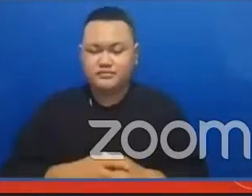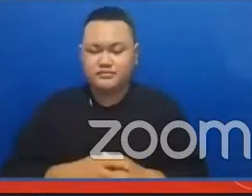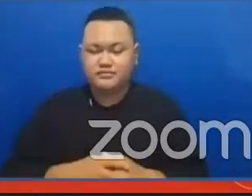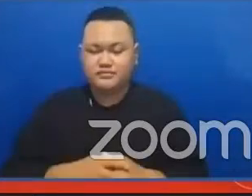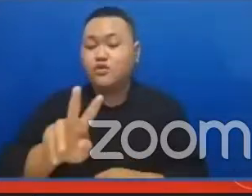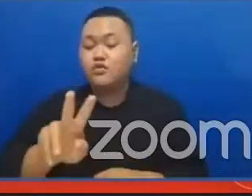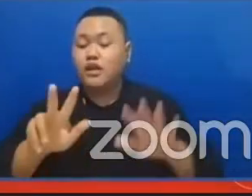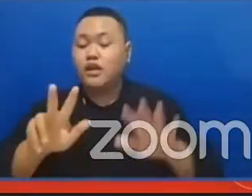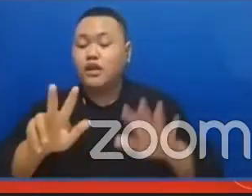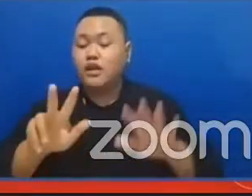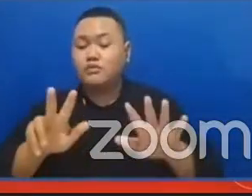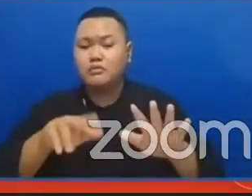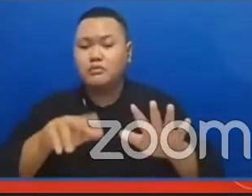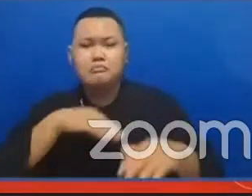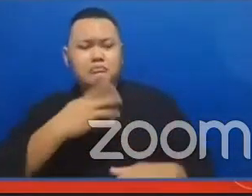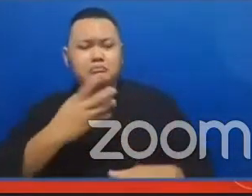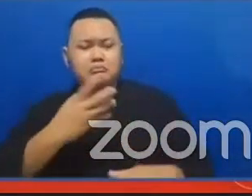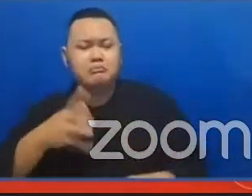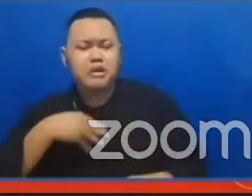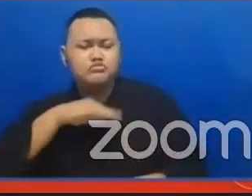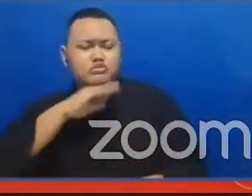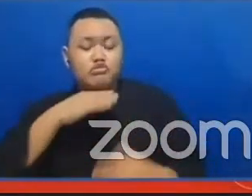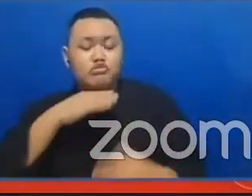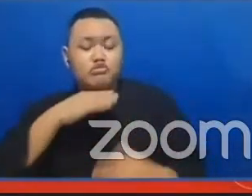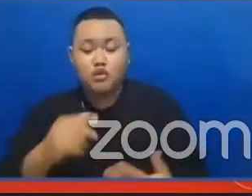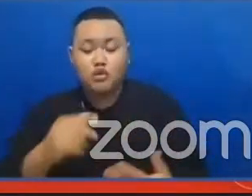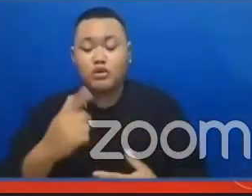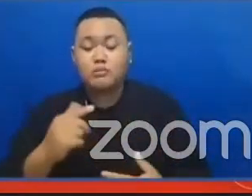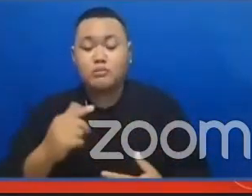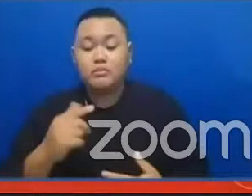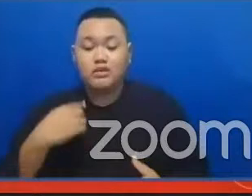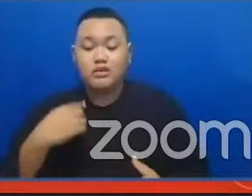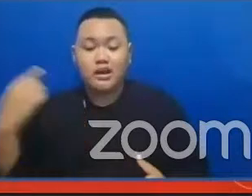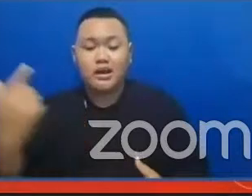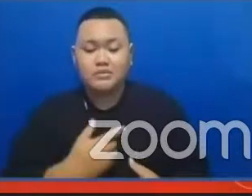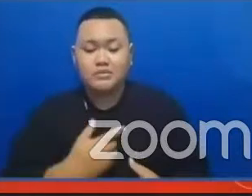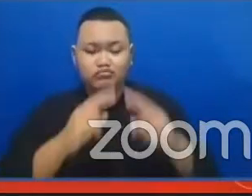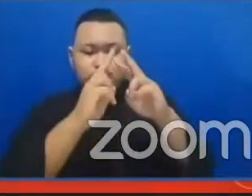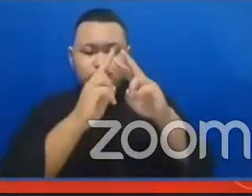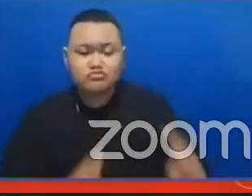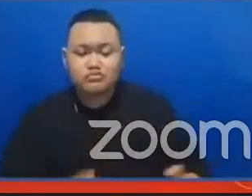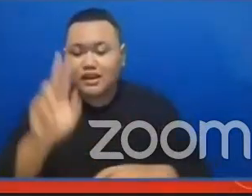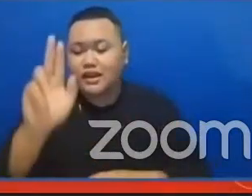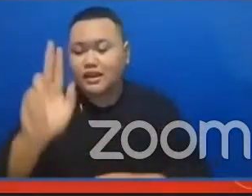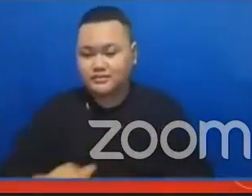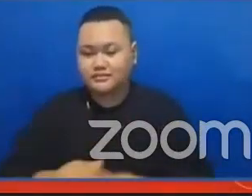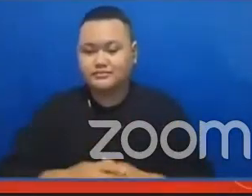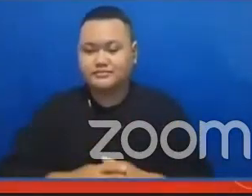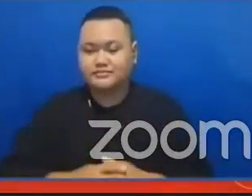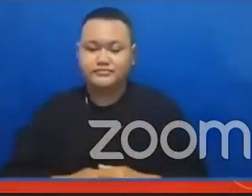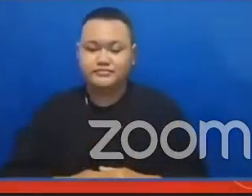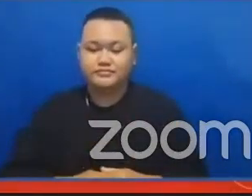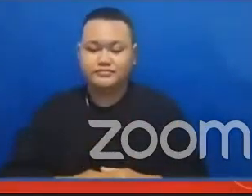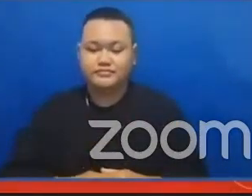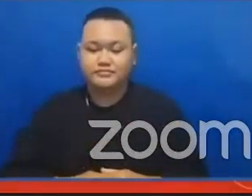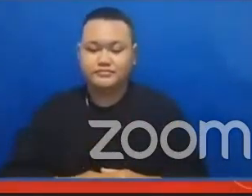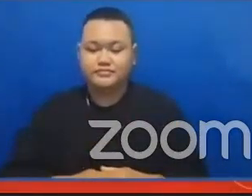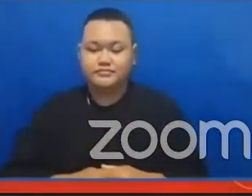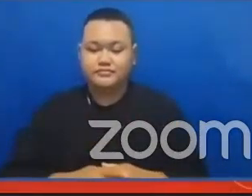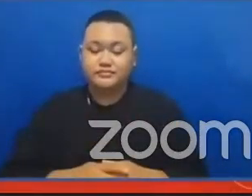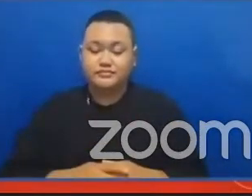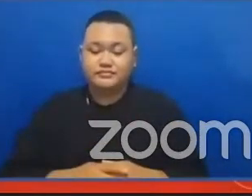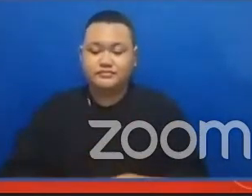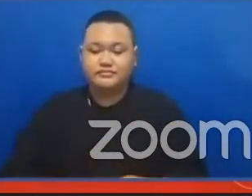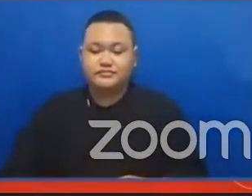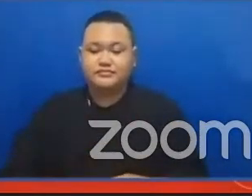2.328. Menunggu maksudnya gimana? Menunggu ini untuk kami kurasi Bapak Ibu. Jadi kami setiap selesai konten bukan langsung diupload